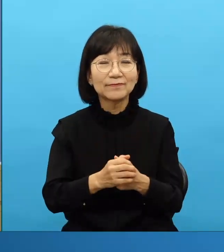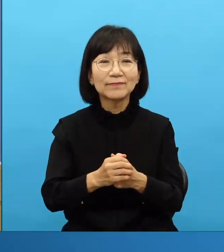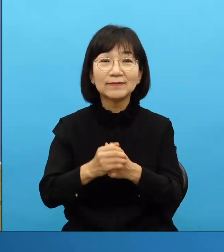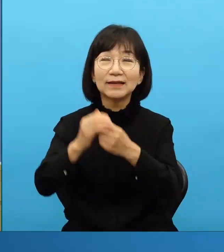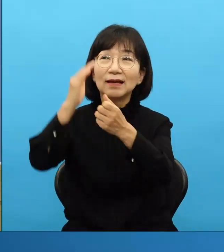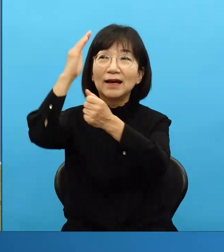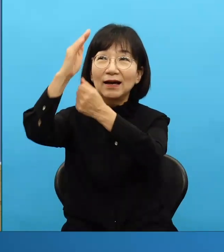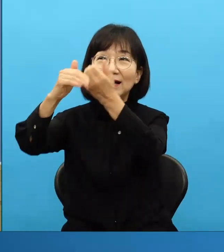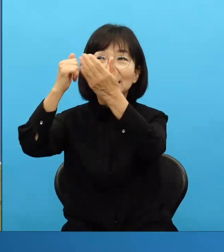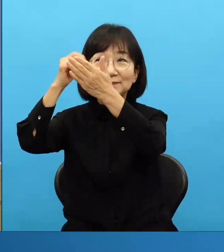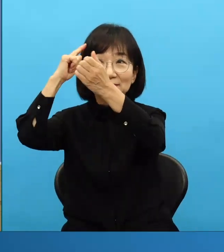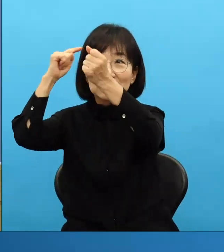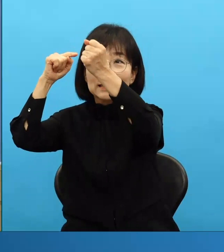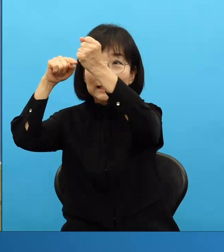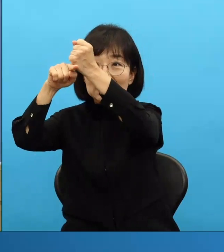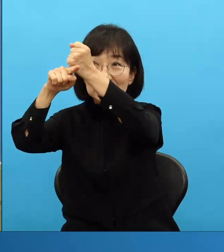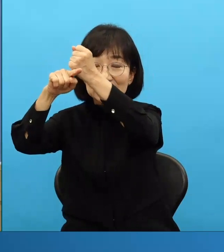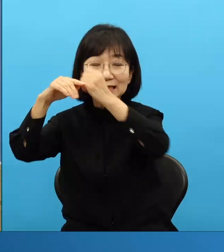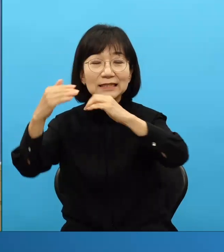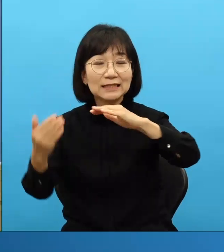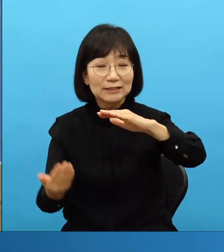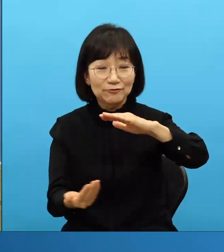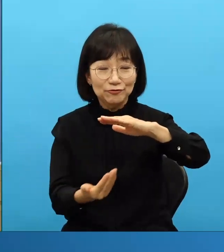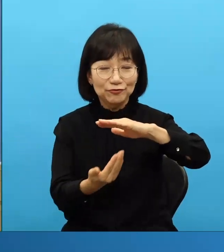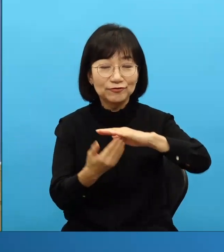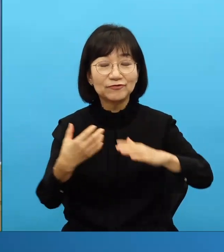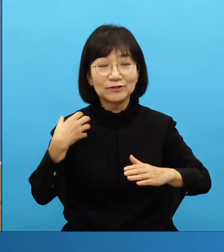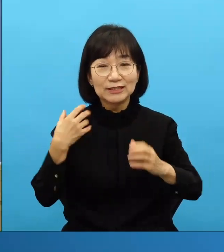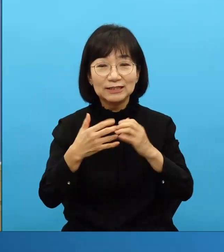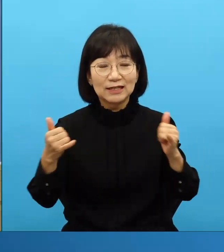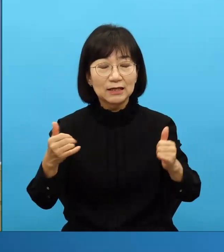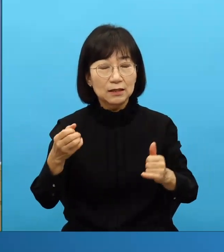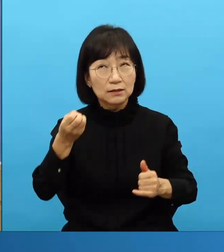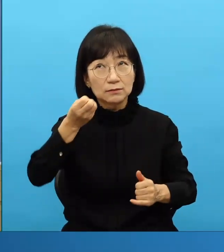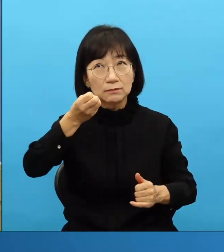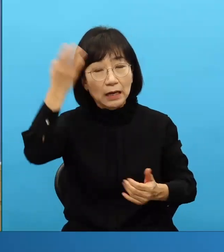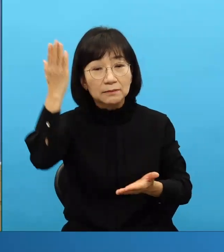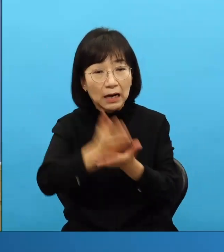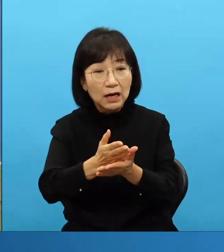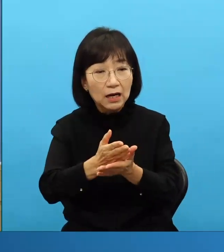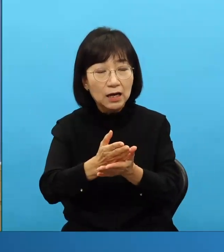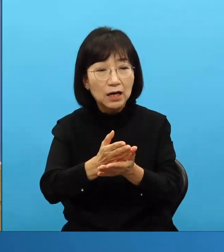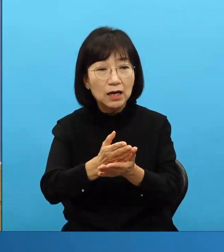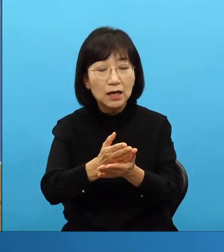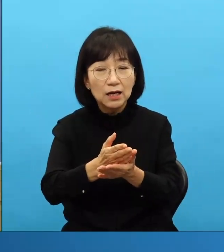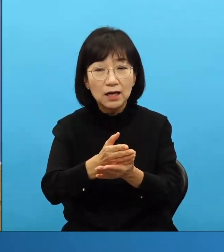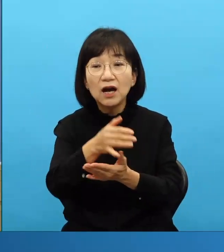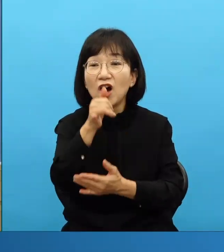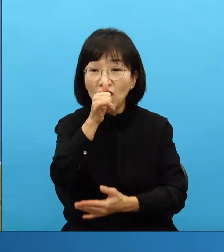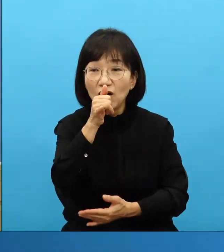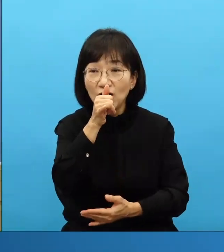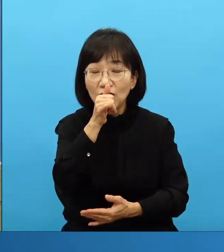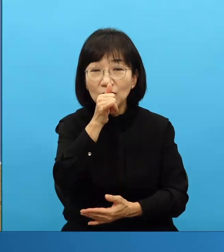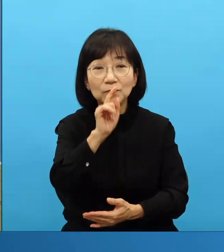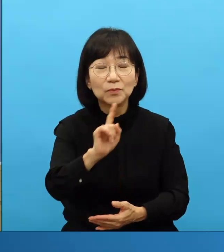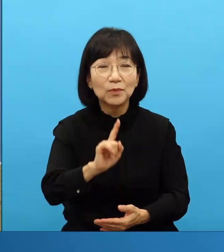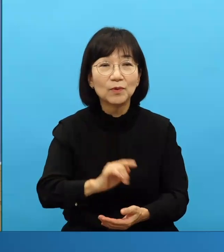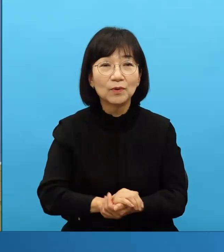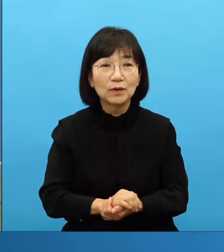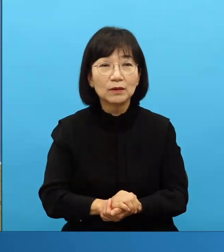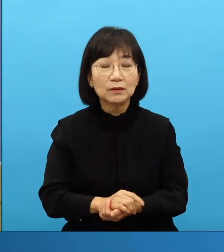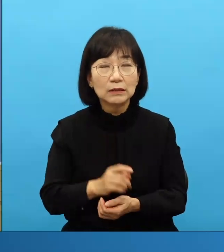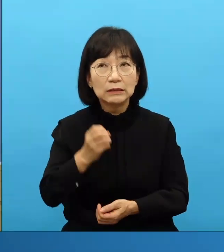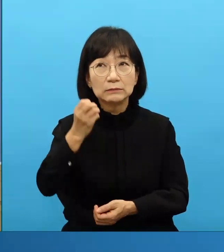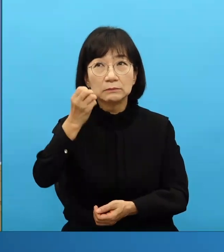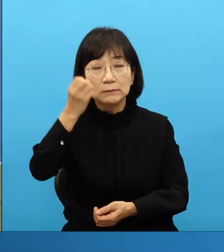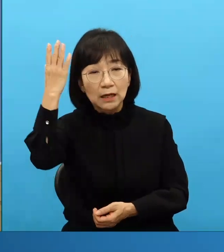이루는 자가 놓치지 말아야 될 것이 있어요. If that's so, then number 3, there is a will of God that we must not lose hold of. 이거 놓치면 안 돼요.